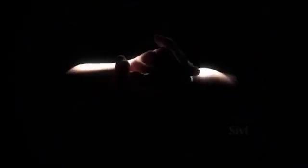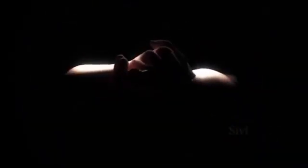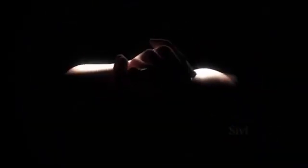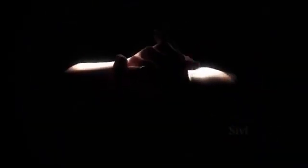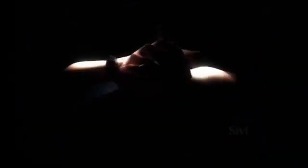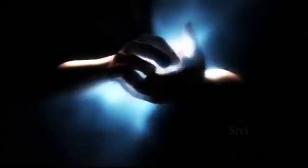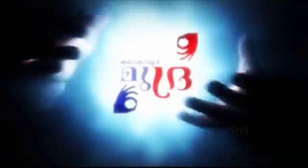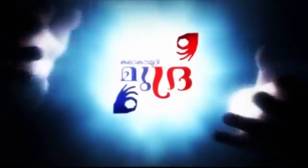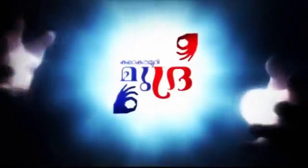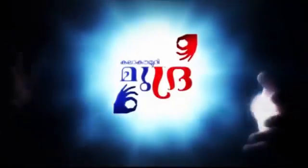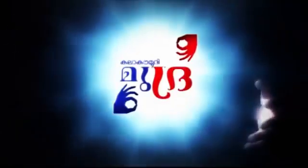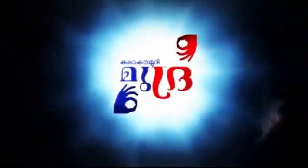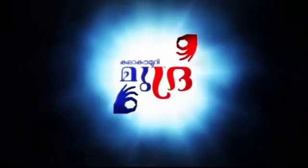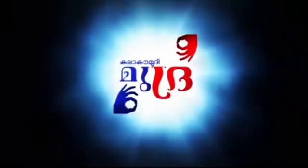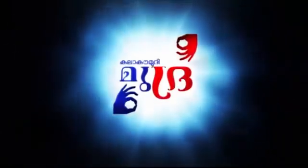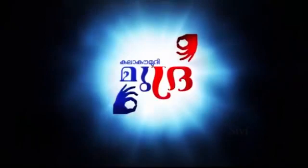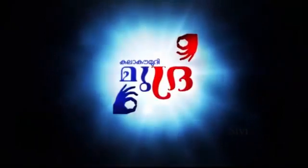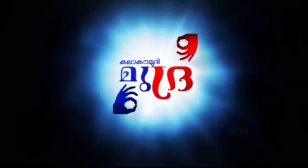ഇത്തരം സൗകര്യങ്ങളുള്ള